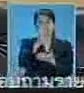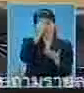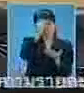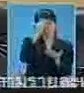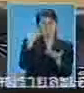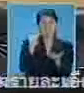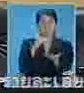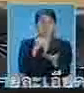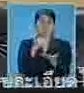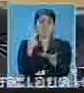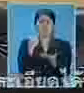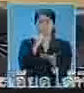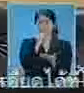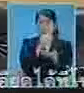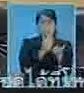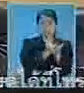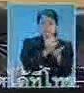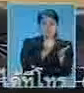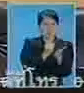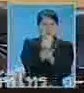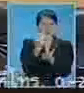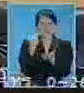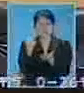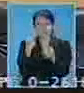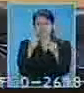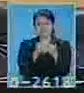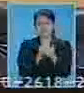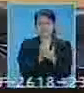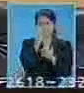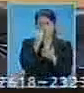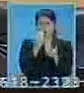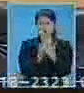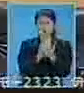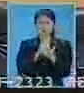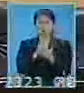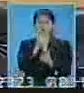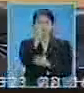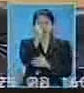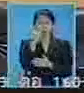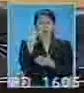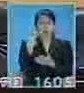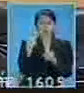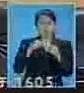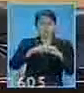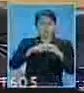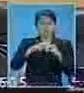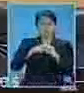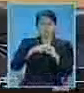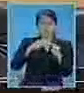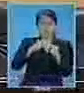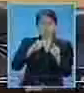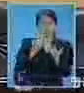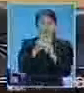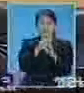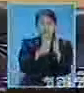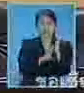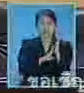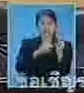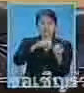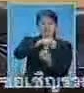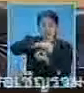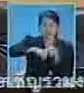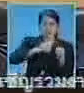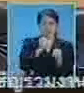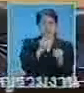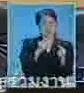อกว่านี่เรื่องนี้ไม่ถูกต้องไม่ควรที่ต้องกู้เงินขาดวินัยทางการคลังแต่ท่านไม่เข้าใจสถาน